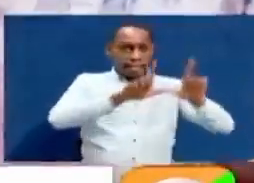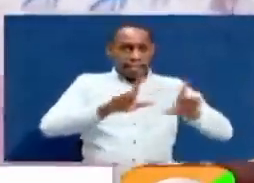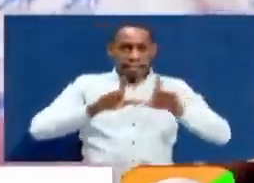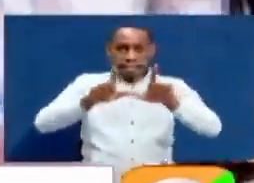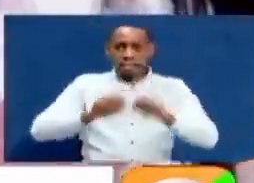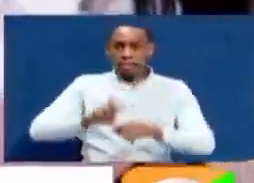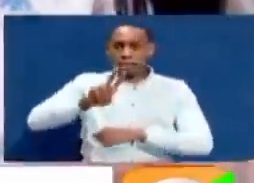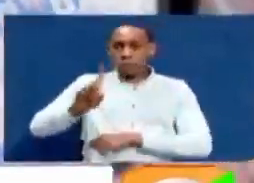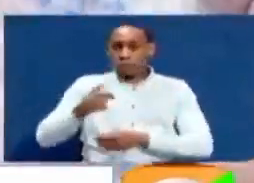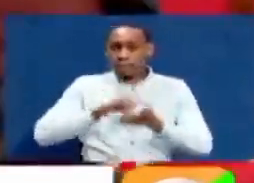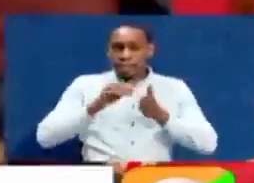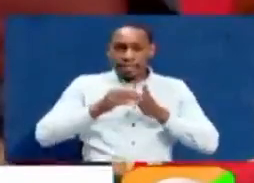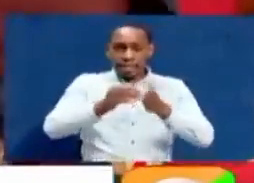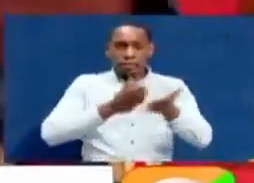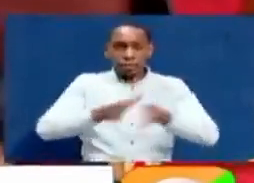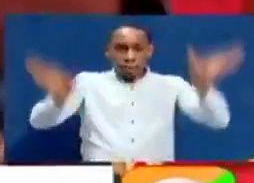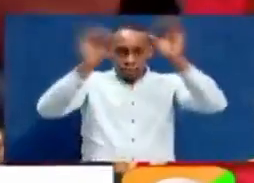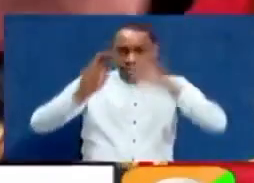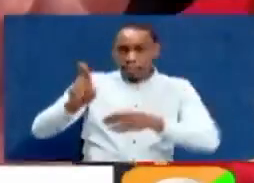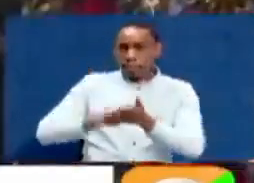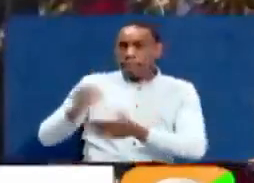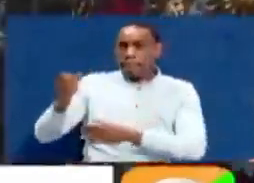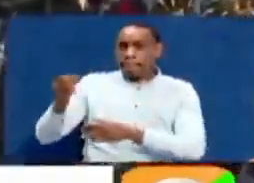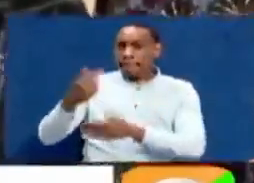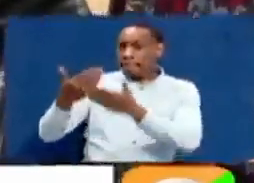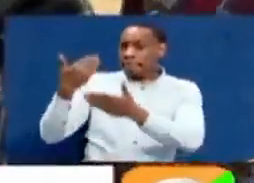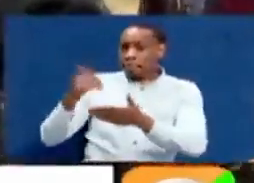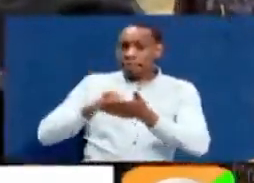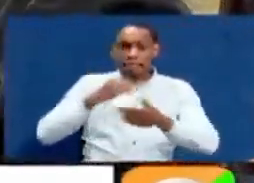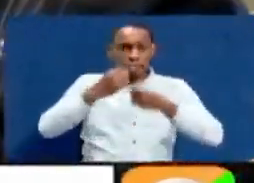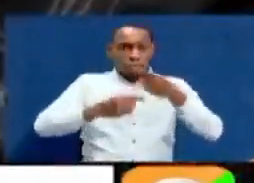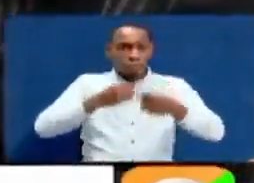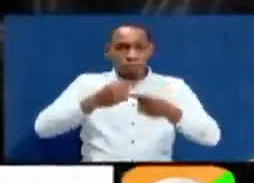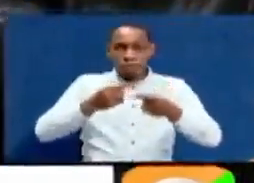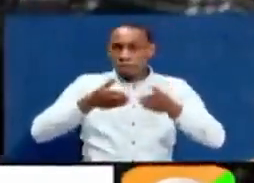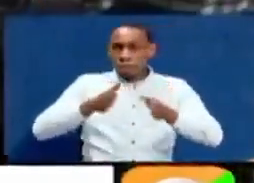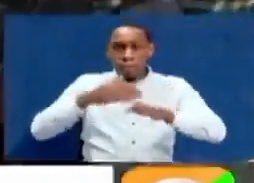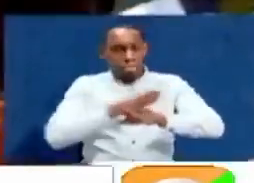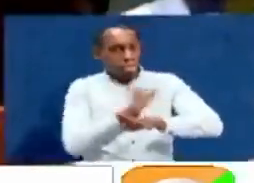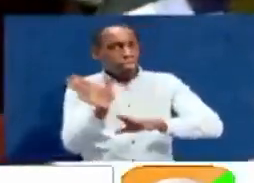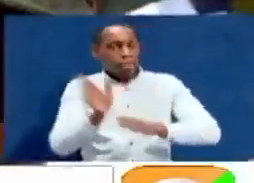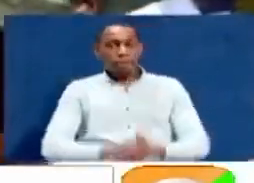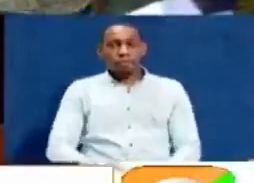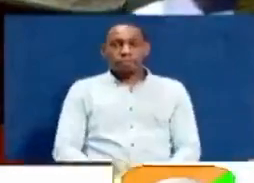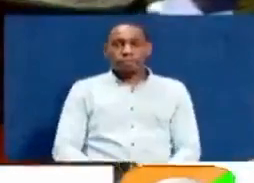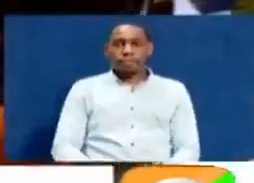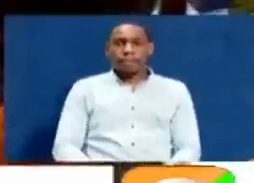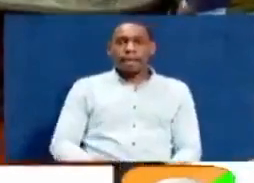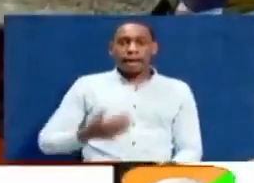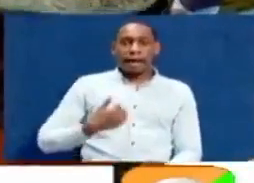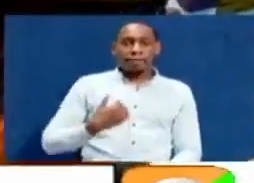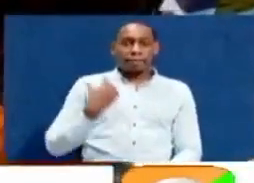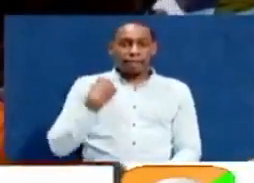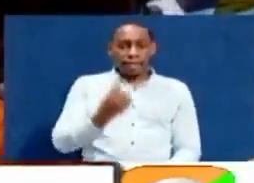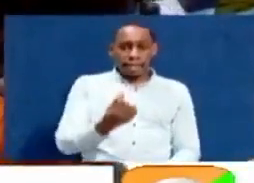miliki 2000 iliyoongozwa na Rais Uhuru Kenyatta mwezi jana iliendeshwa kwa njia isiyofaa. There are LR numbers